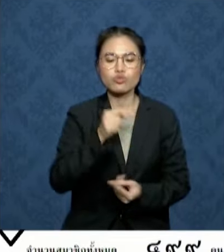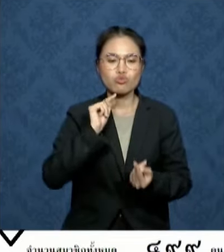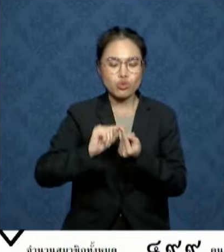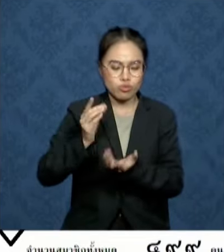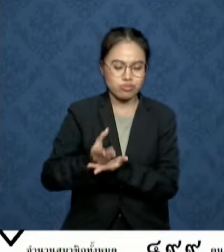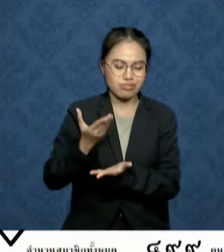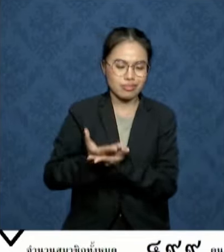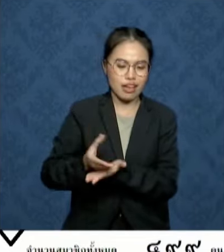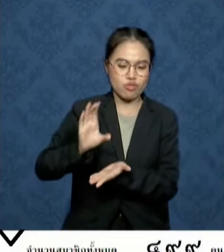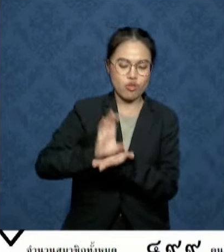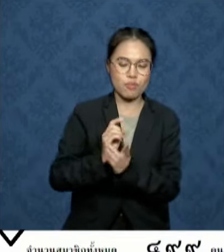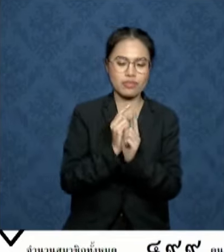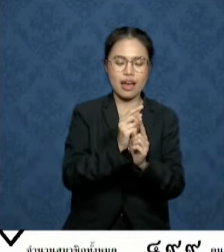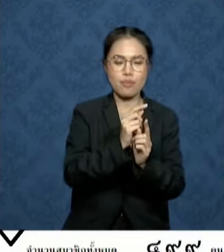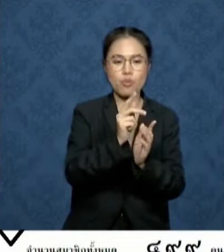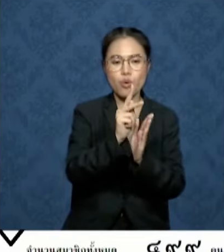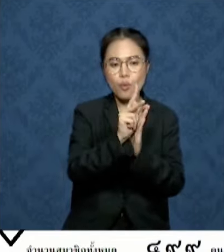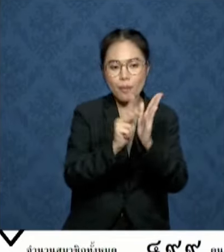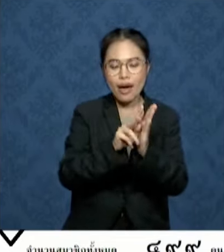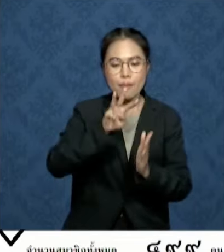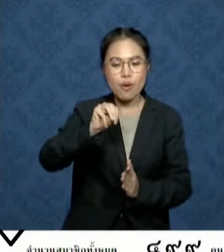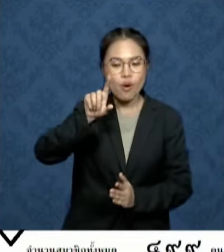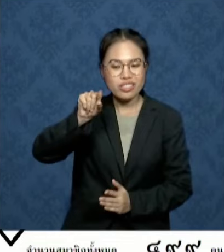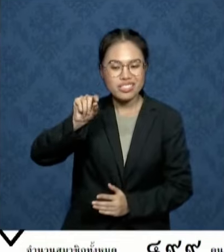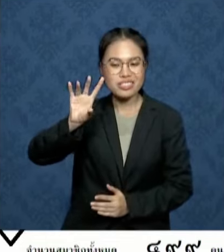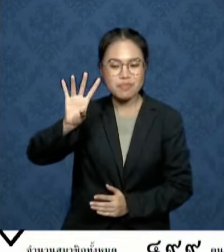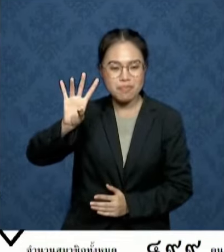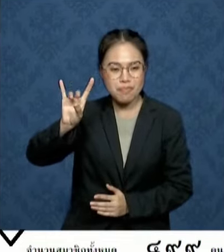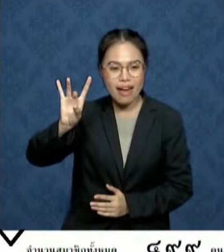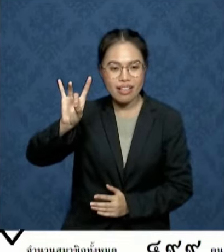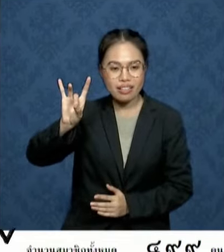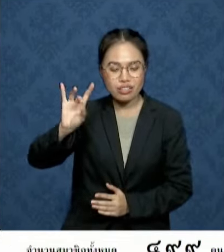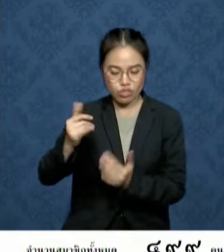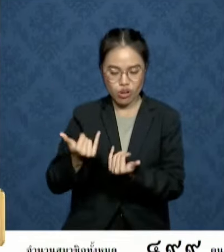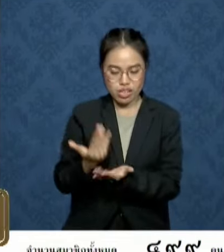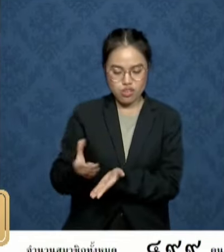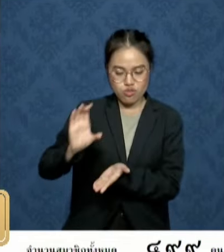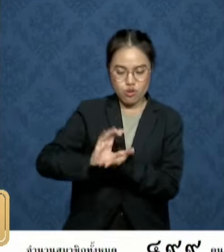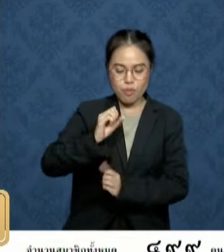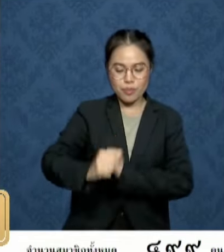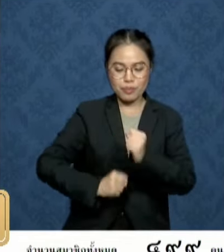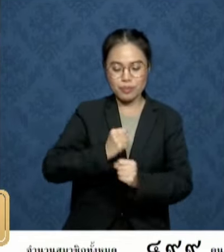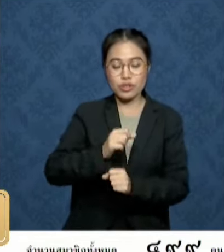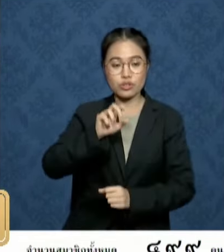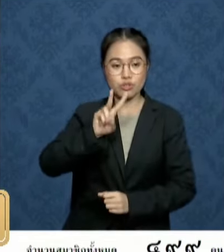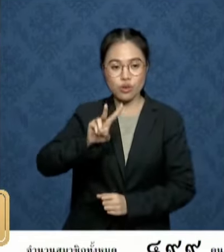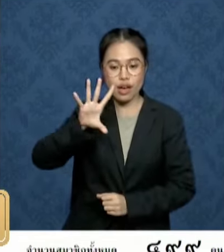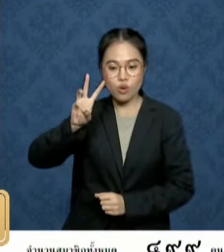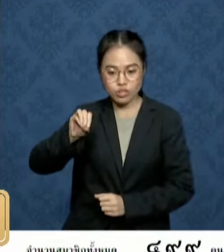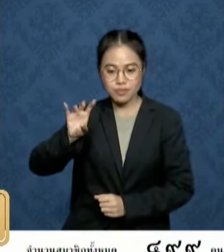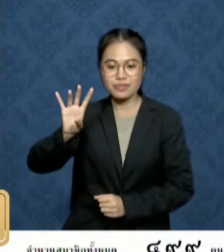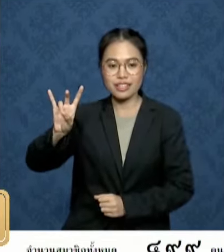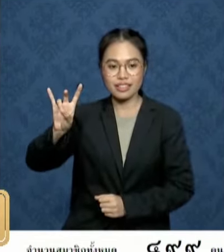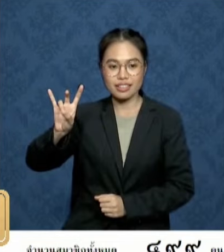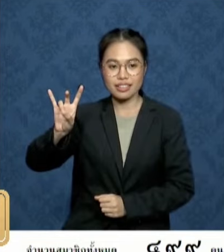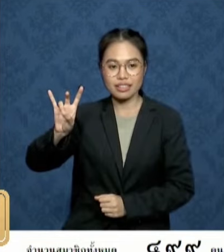ookปมาณตำหมอ 28และมได้พารมาถึทางต่านละครับงวประมาณที่ตั้งมาในปบาน Assessmentก็ตงมา